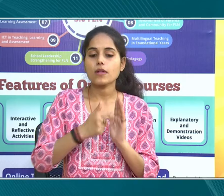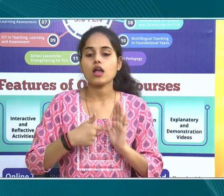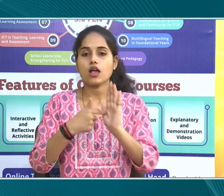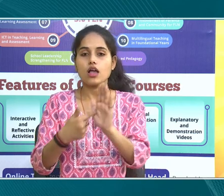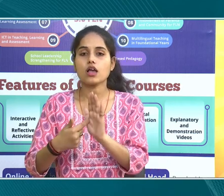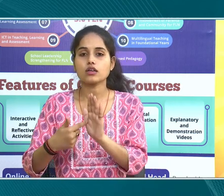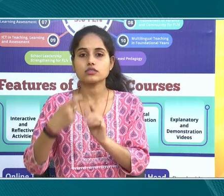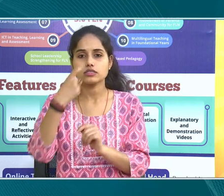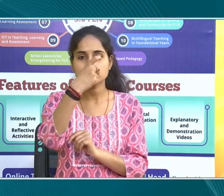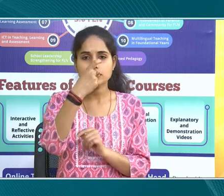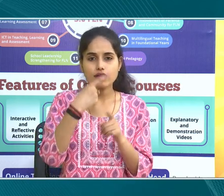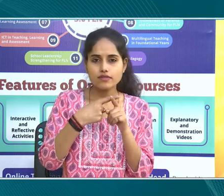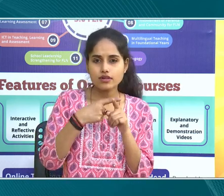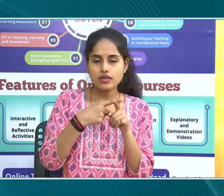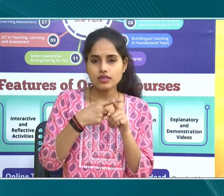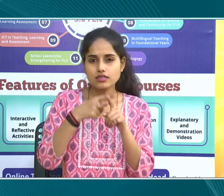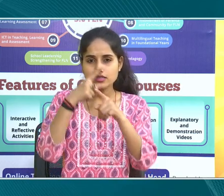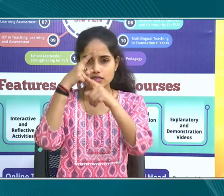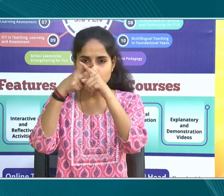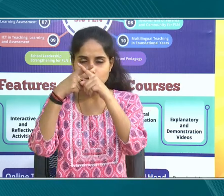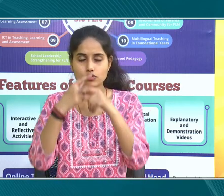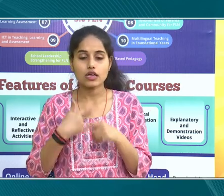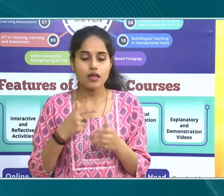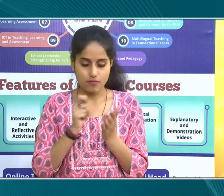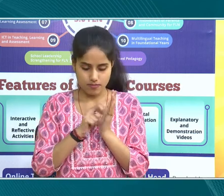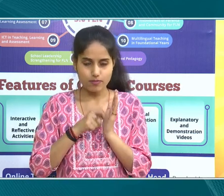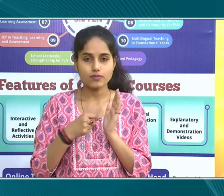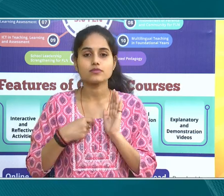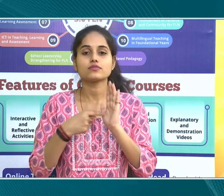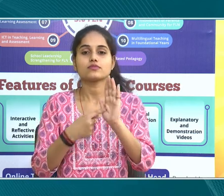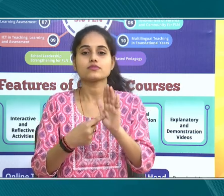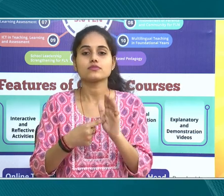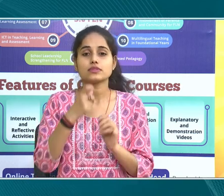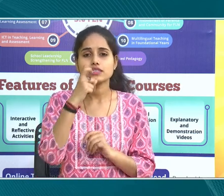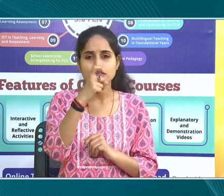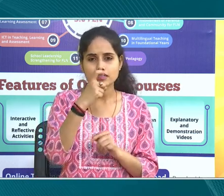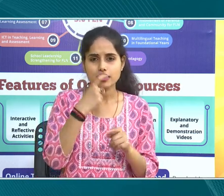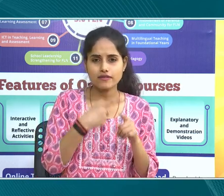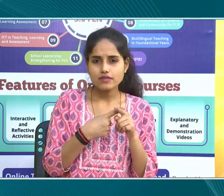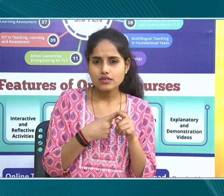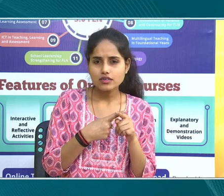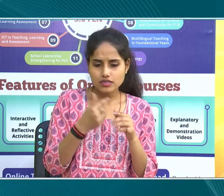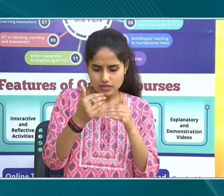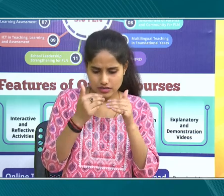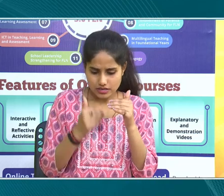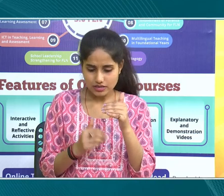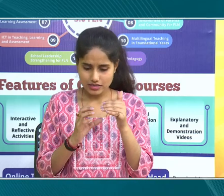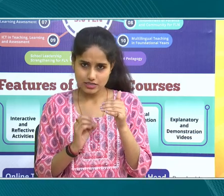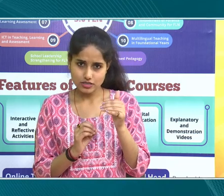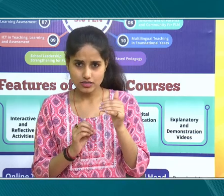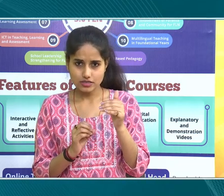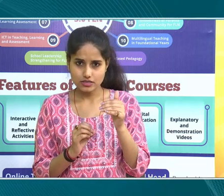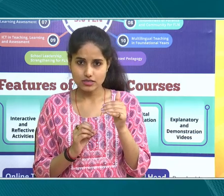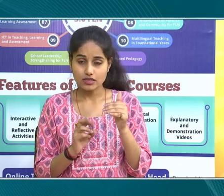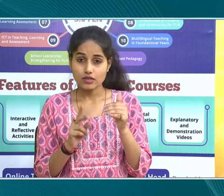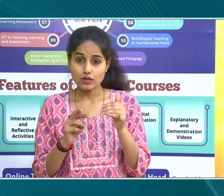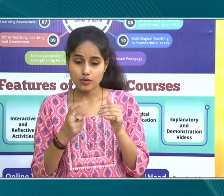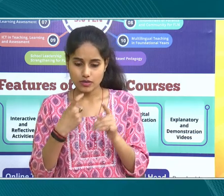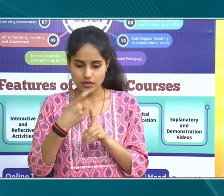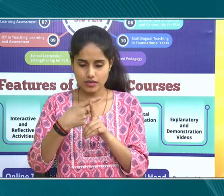7x² तो अब मैं इसको करके यहां पे दिखाई हूं आप भी कीजिए देखिए 7x² के नीचे तो जीरो है तो